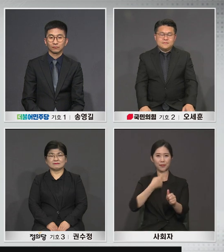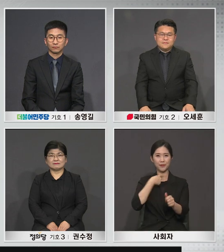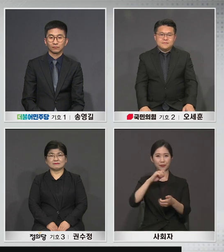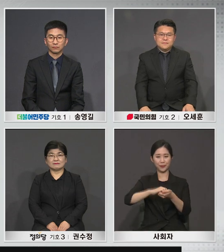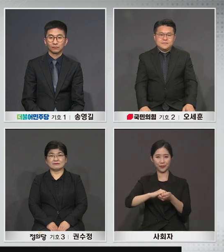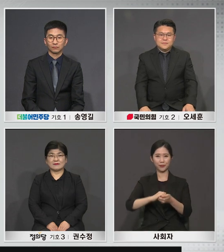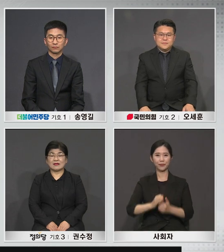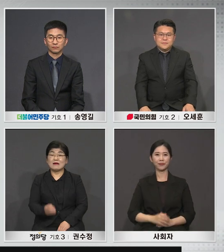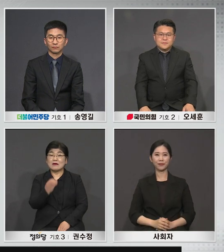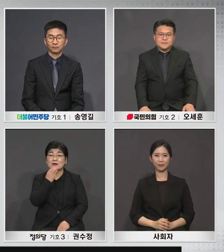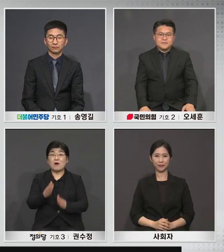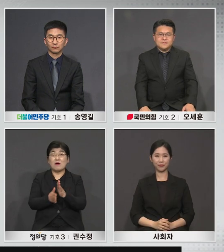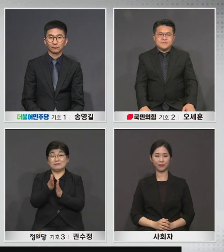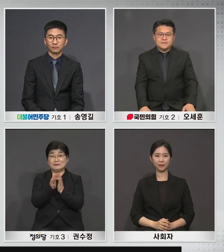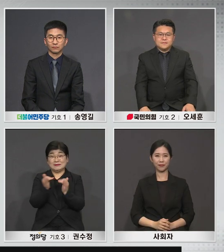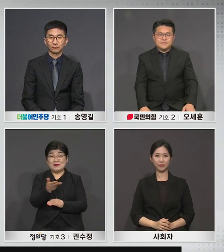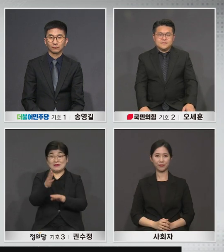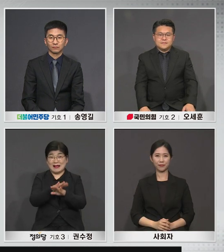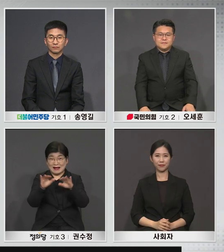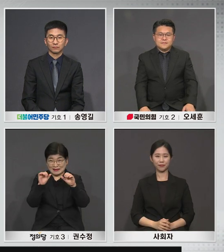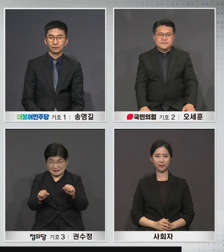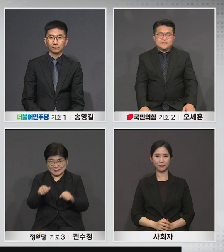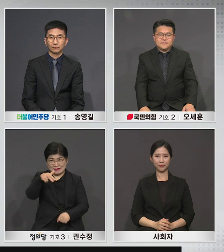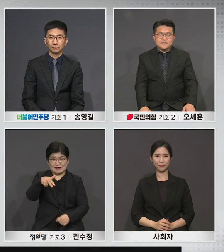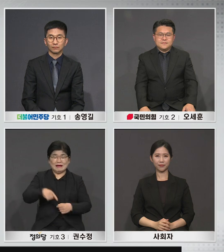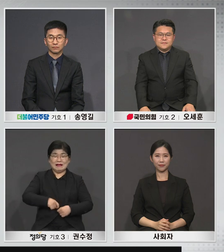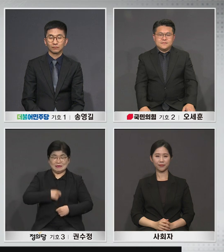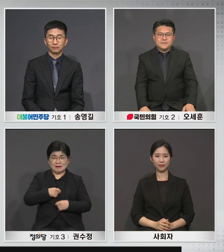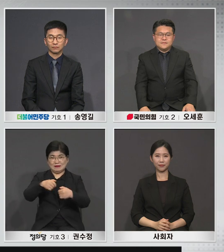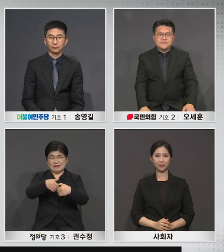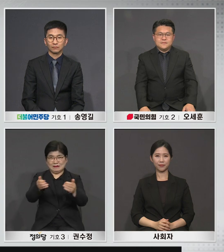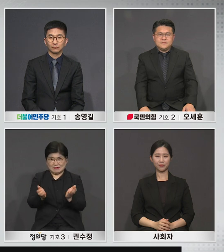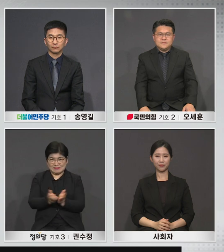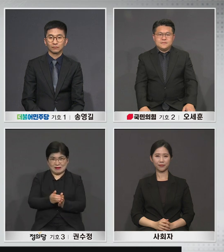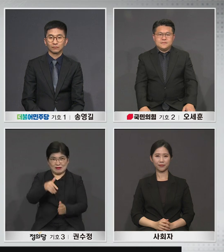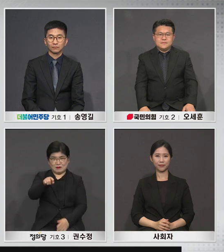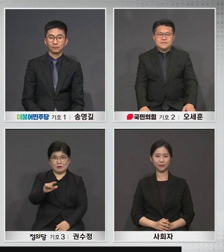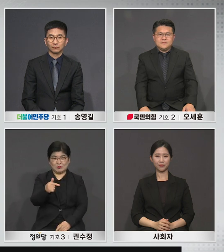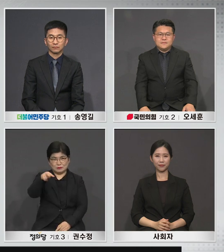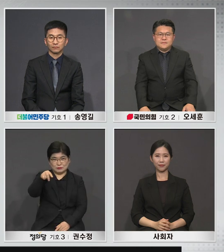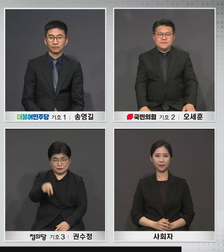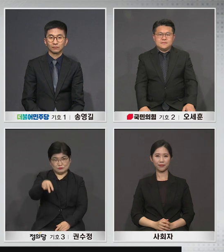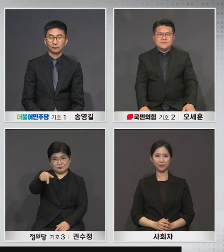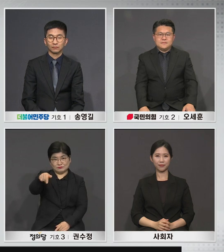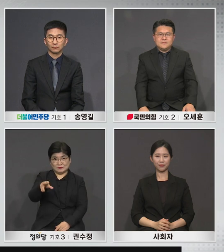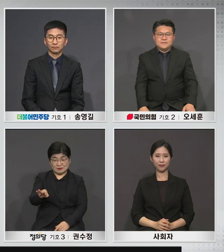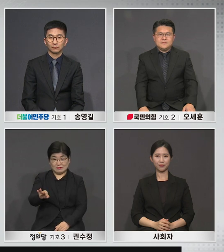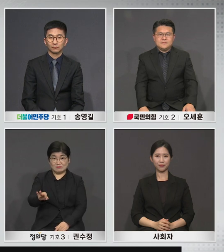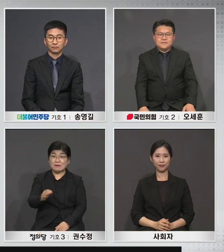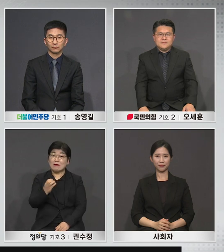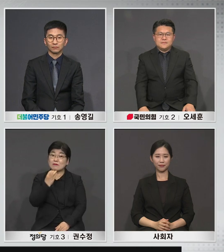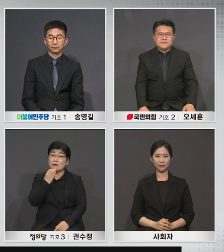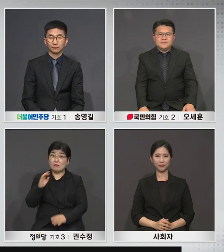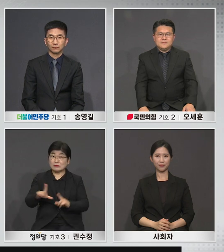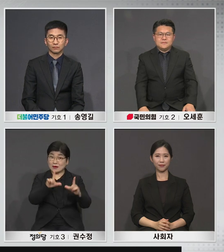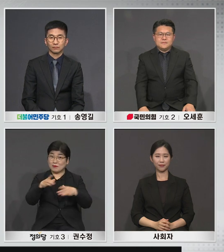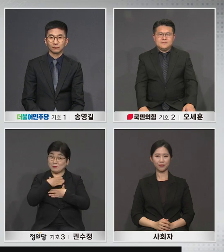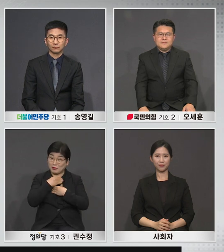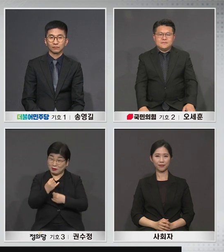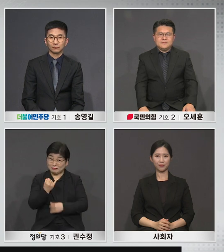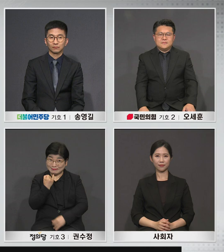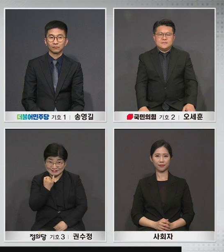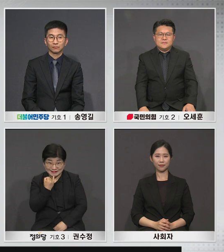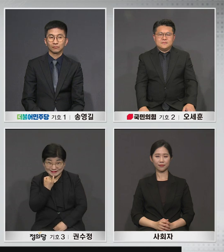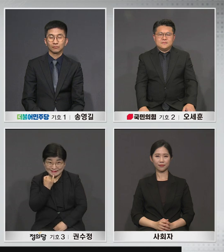시민 여러분, 안녕하십니까? 정의당 권수정입니다. 서울 생활 평안하십니까? 괜찮으신지요? 서울